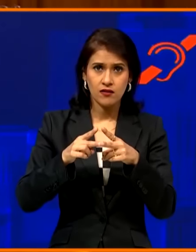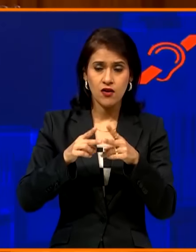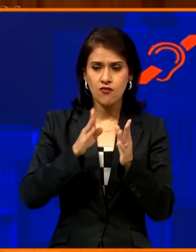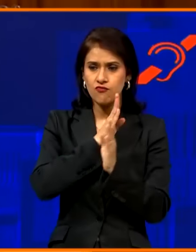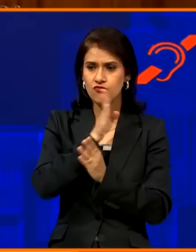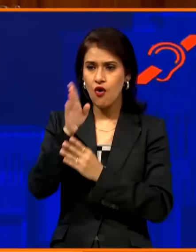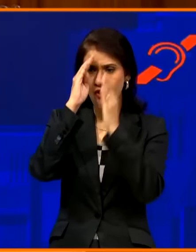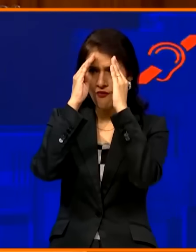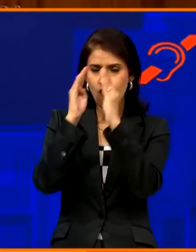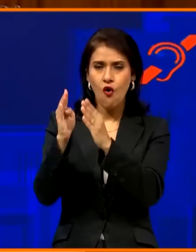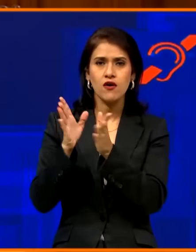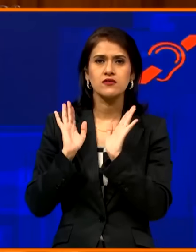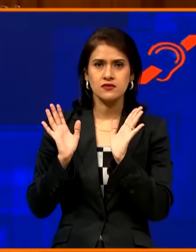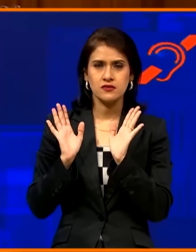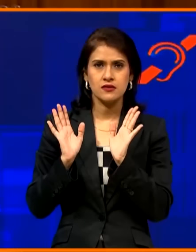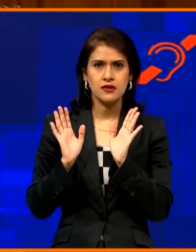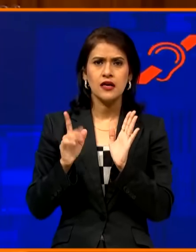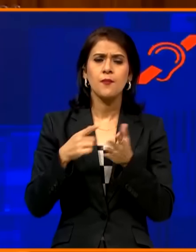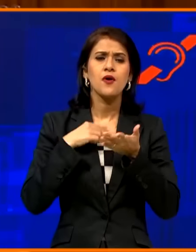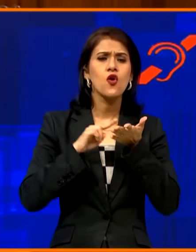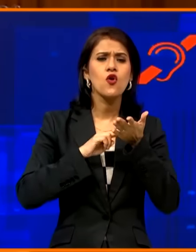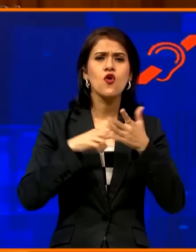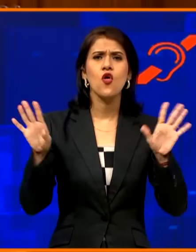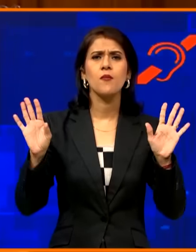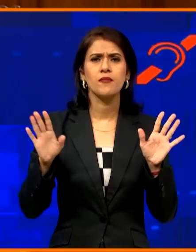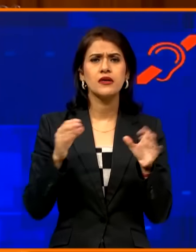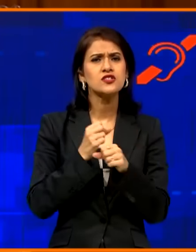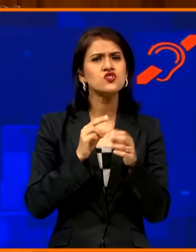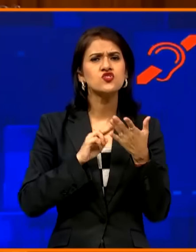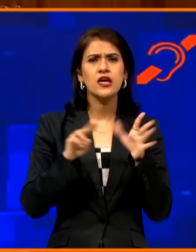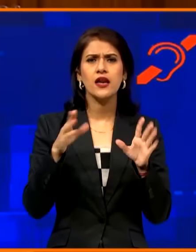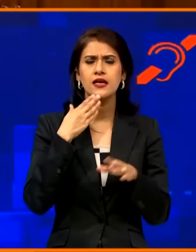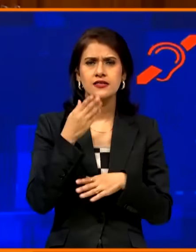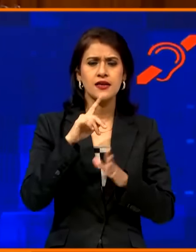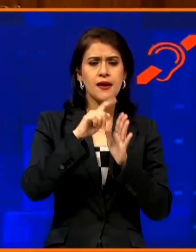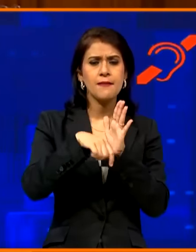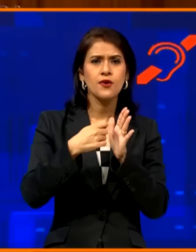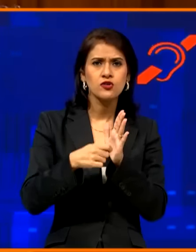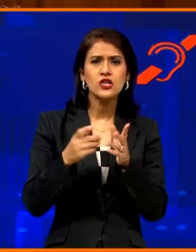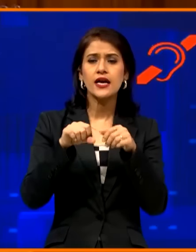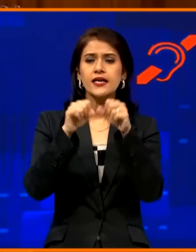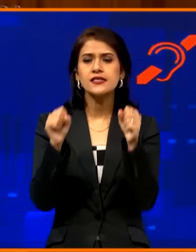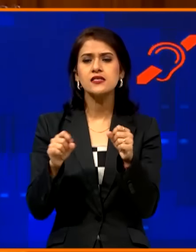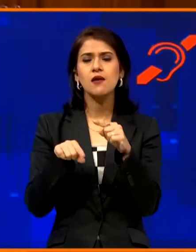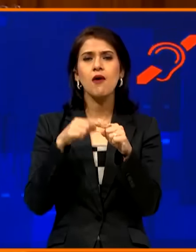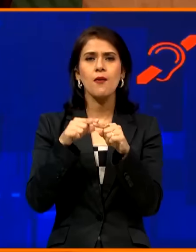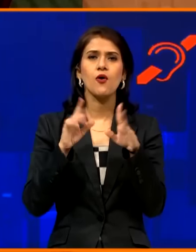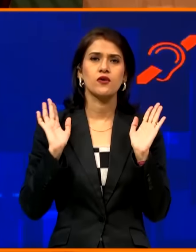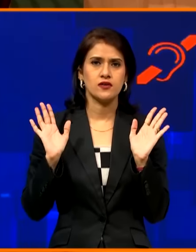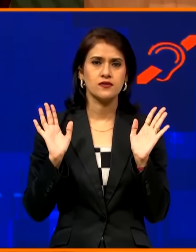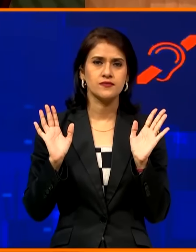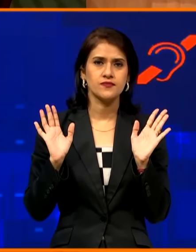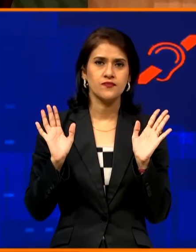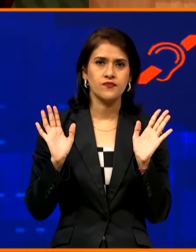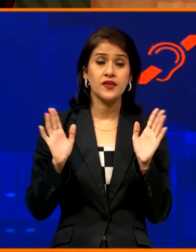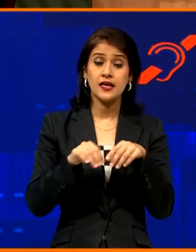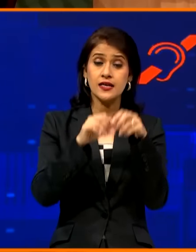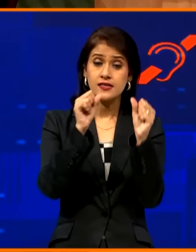फोकस हो जाएगा हम बात करना चाहते हैं एक प्रोजेक्ट की एक सिस्टम की सिस्टम के लिहाज